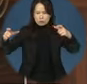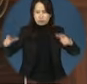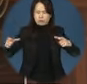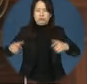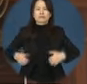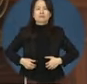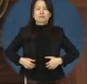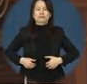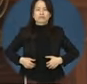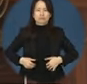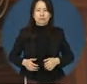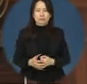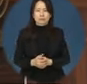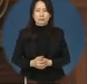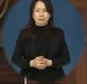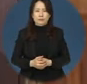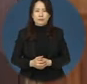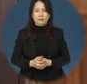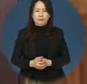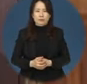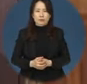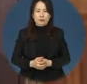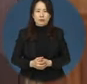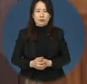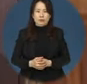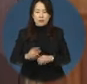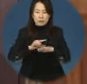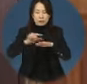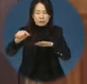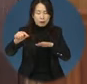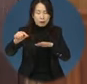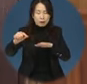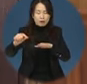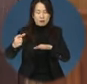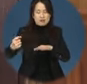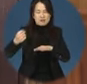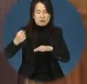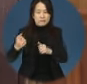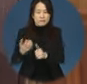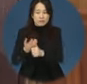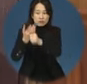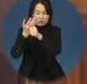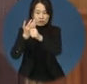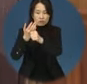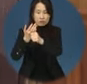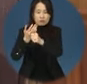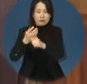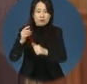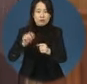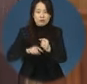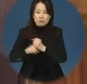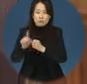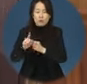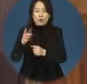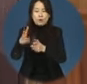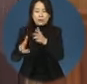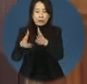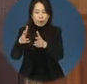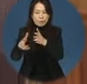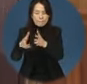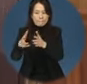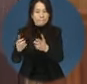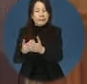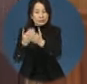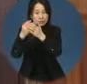제적을 할 수 없는 데에 덩치를 키운 다는 것은 그 산업에 있어서 효용을 발휘할수 메모지가 발생 됨 대로